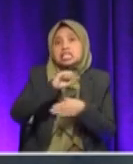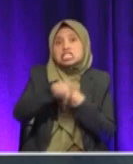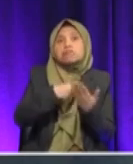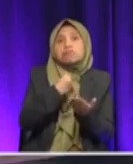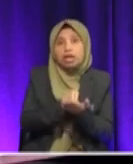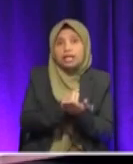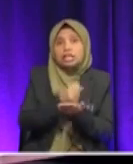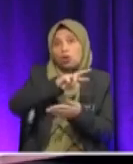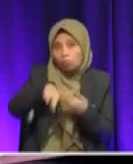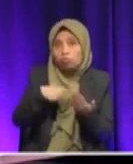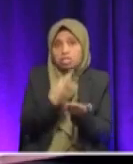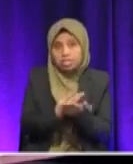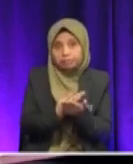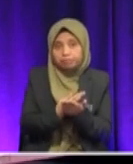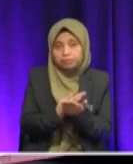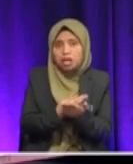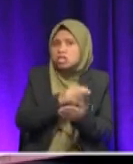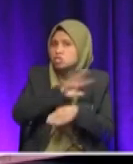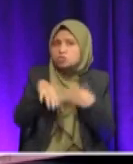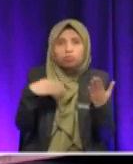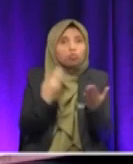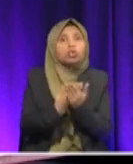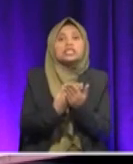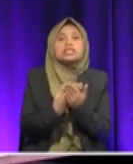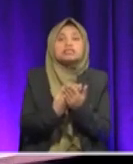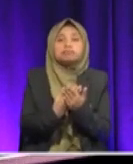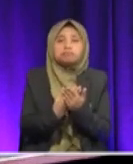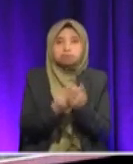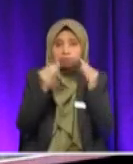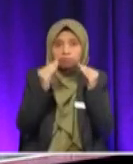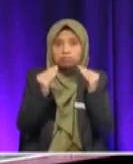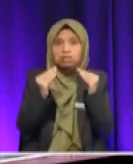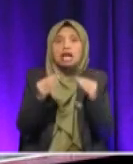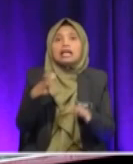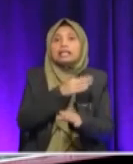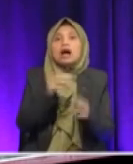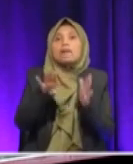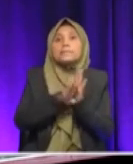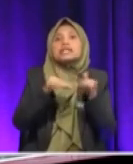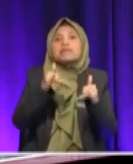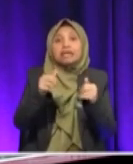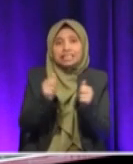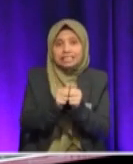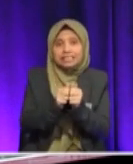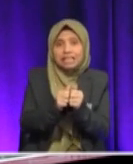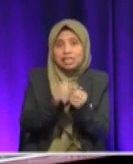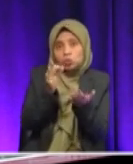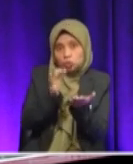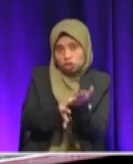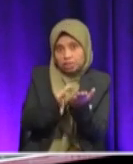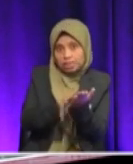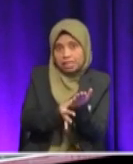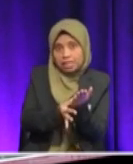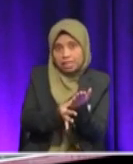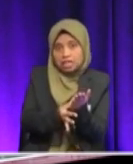baik daripada seekor pertama kedua dan harian yang terakhir kita double main dengan bicycling apa yang cek guna